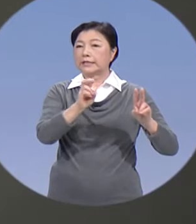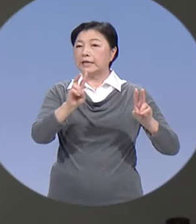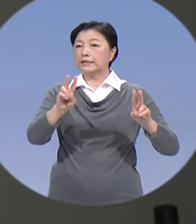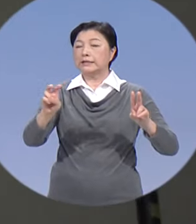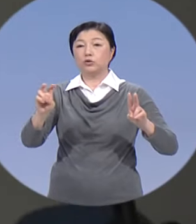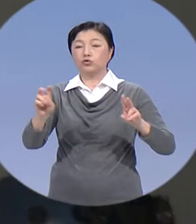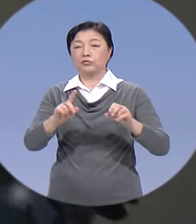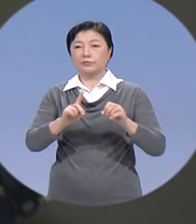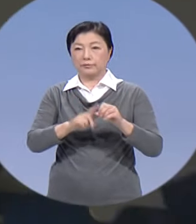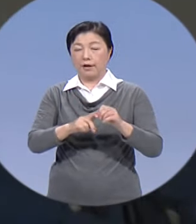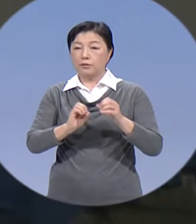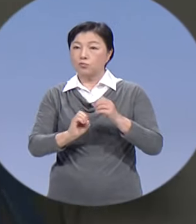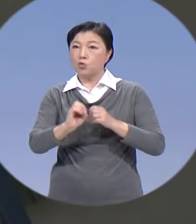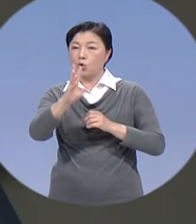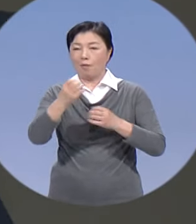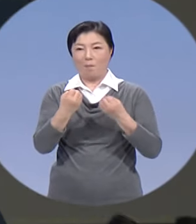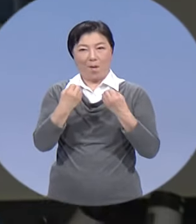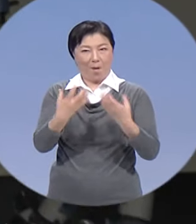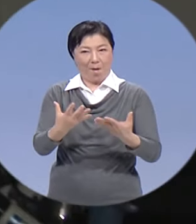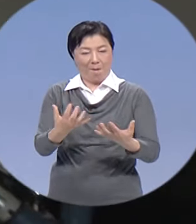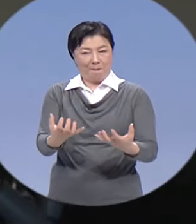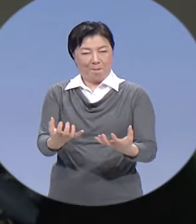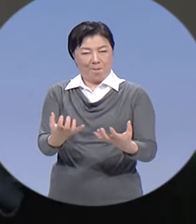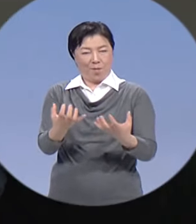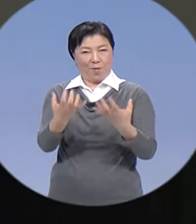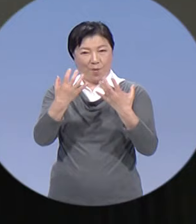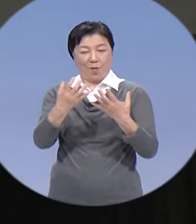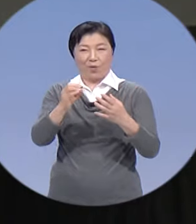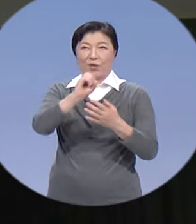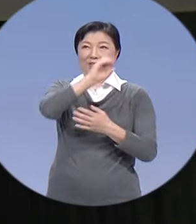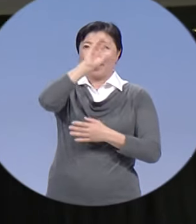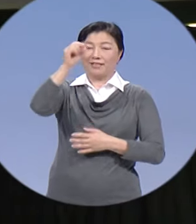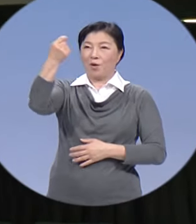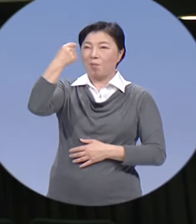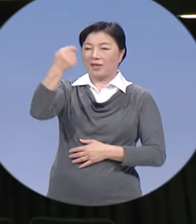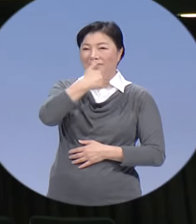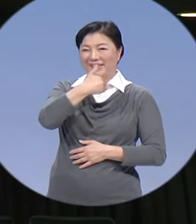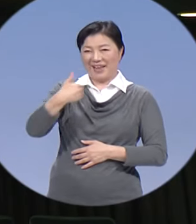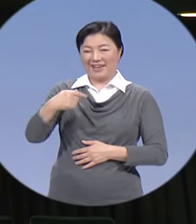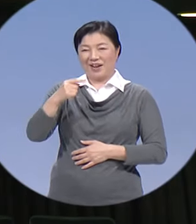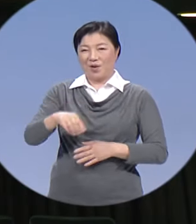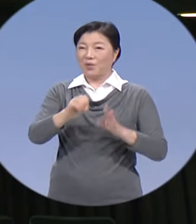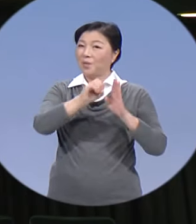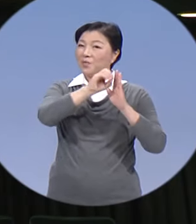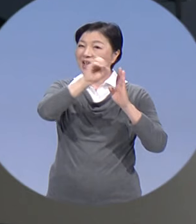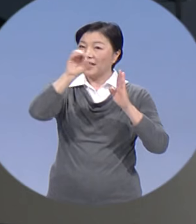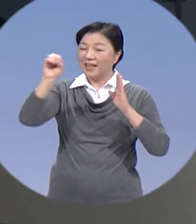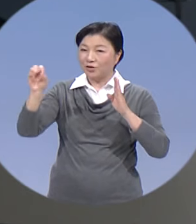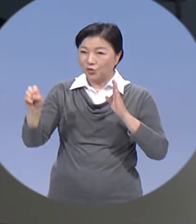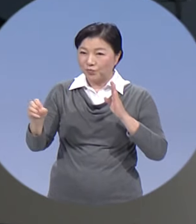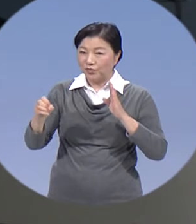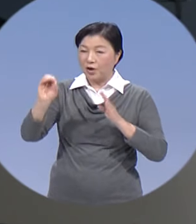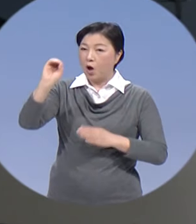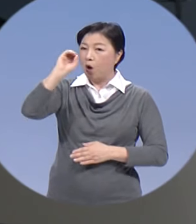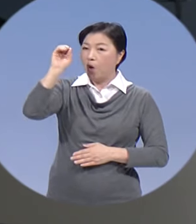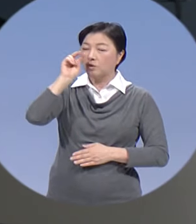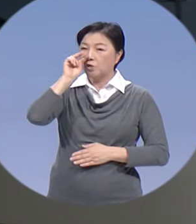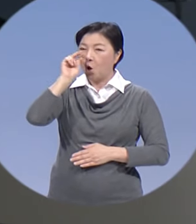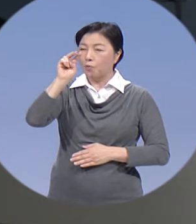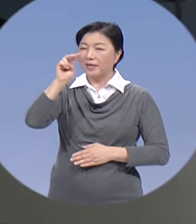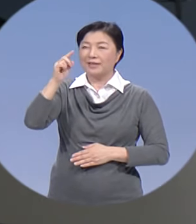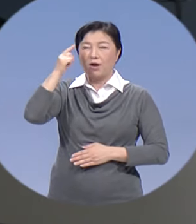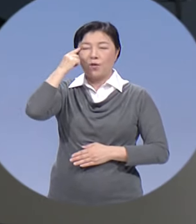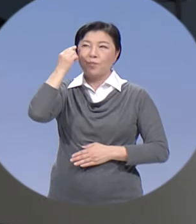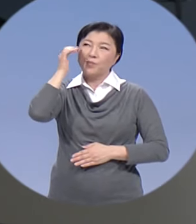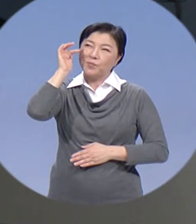ロジェクターを新調し、迫力ある映像で天体について学ぶことができる当館のプラネタリウム、星を見て宇宙に思いを馳